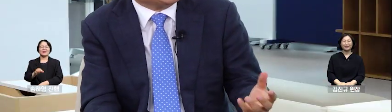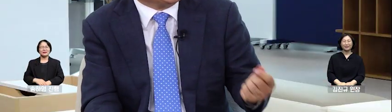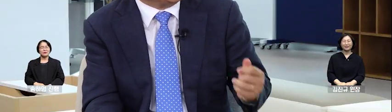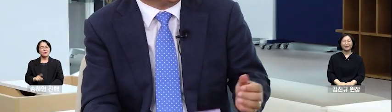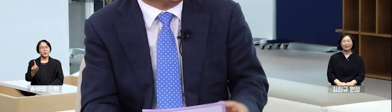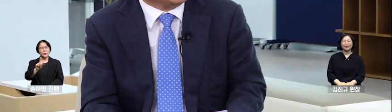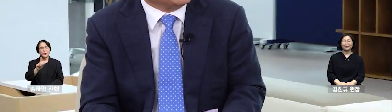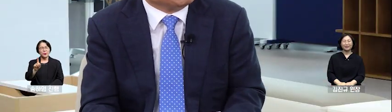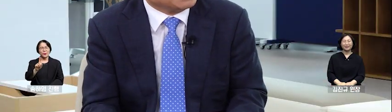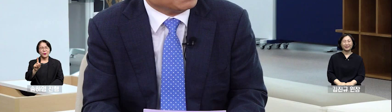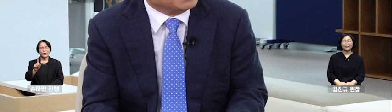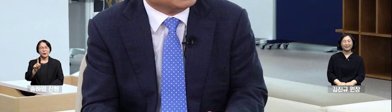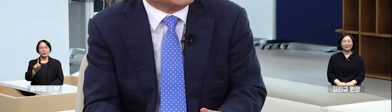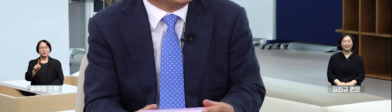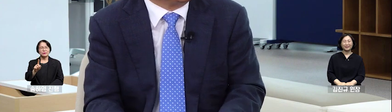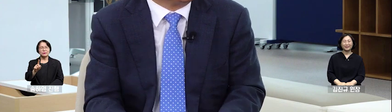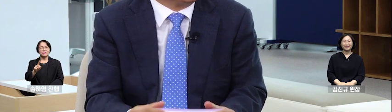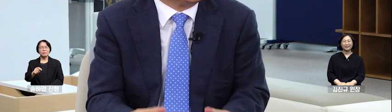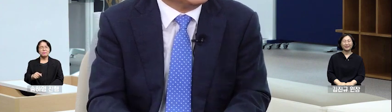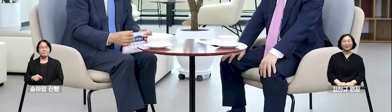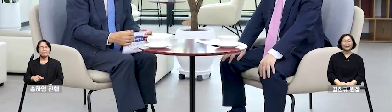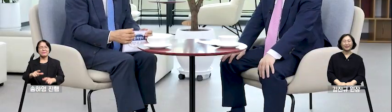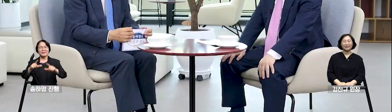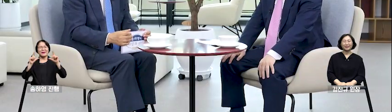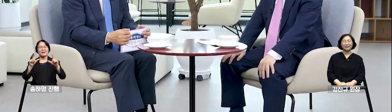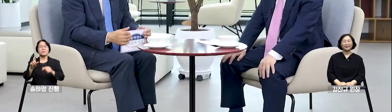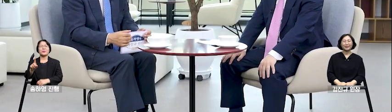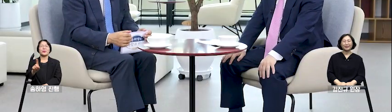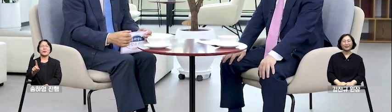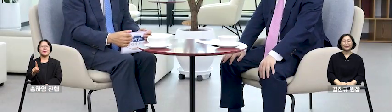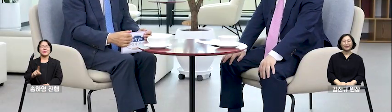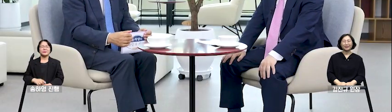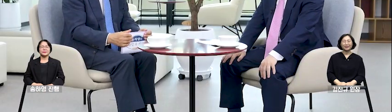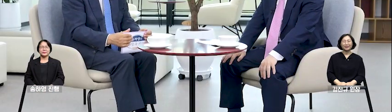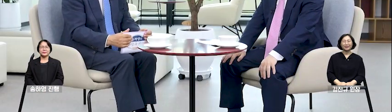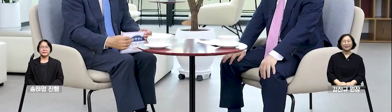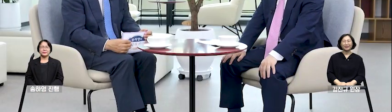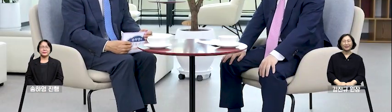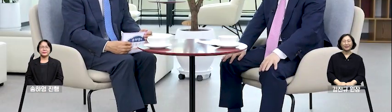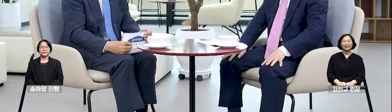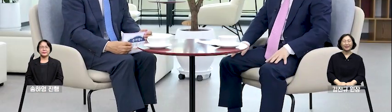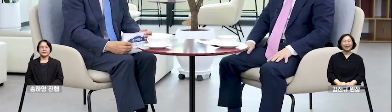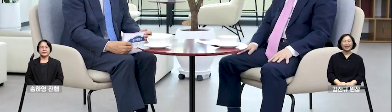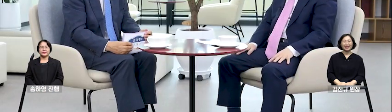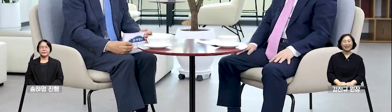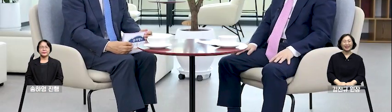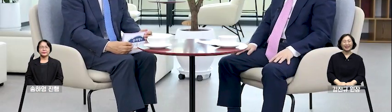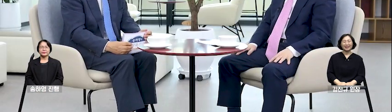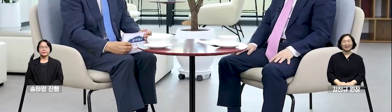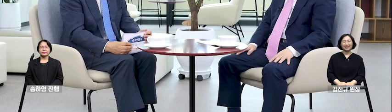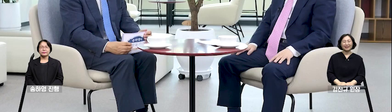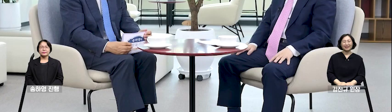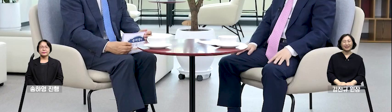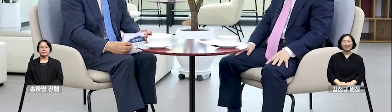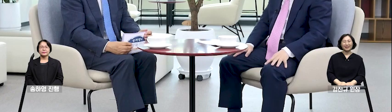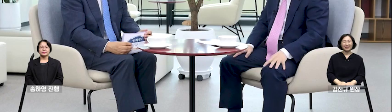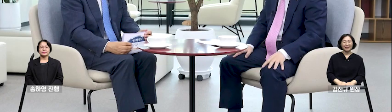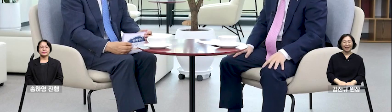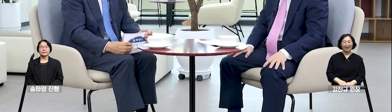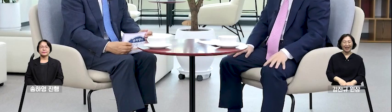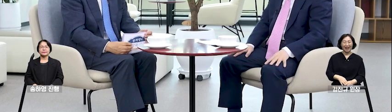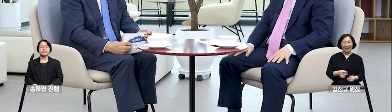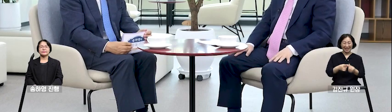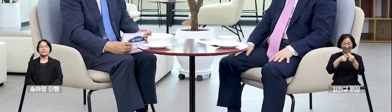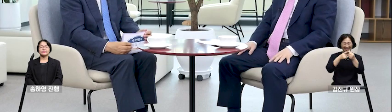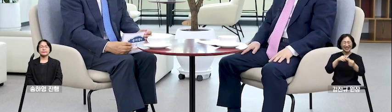점이 이렇게 점수가 돼서 너무 한가해서 절대 인재 태우면 처음 오른 사실